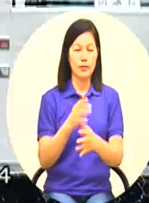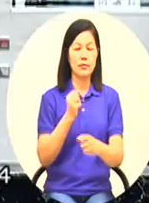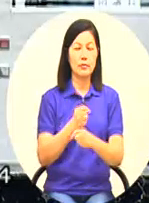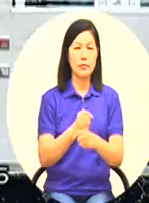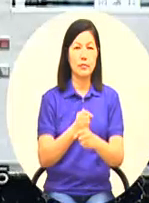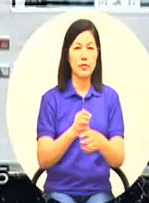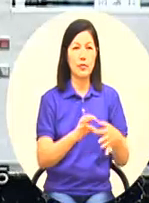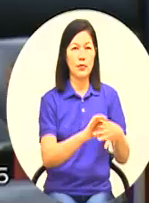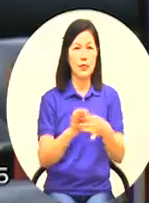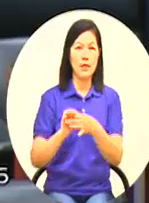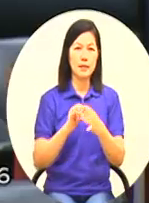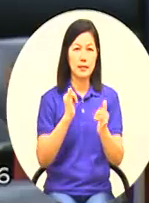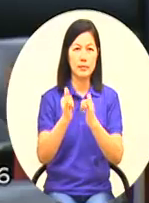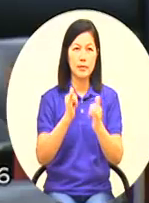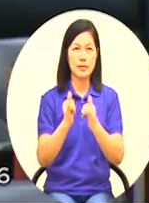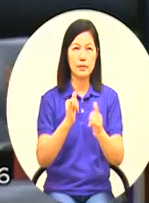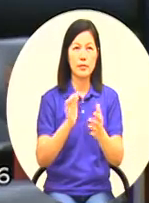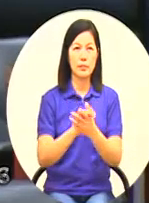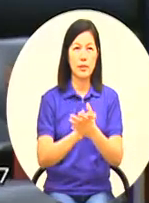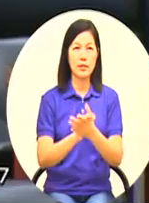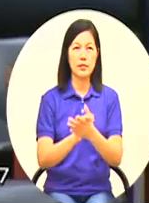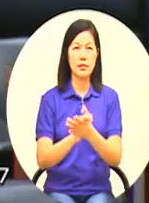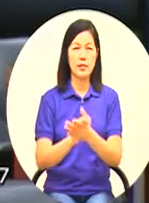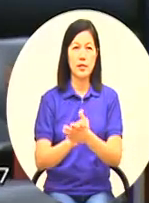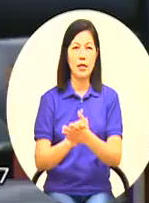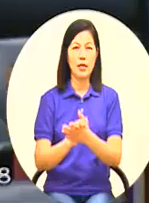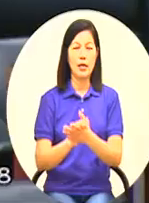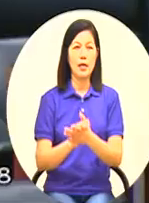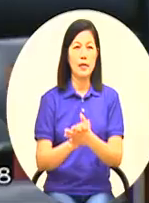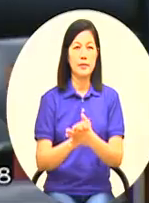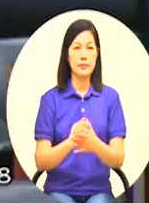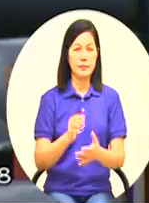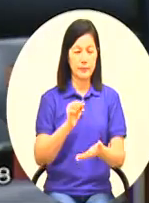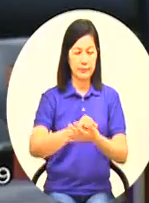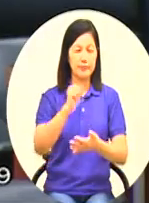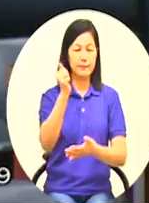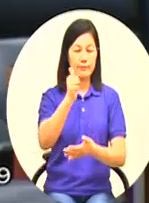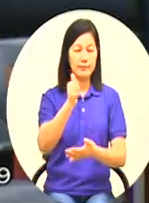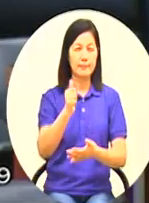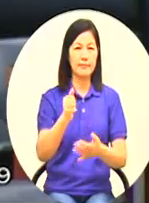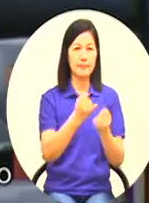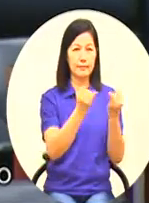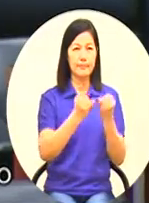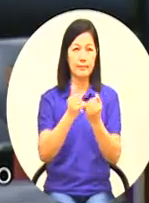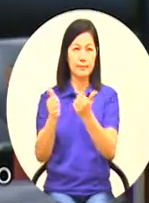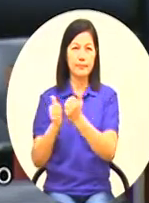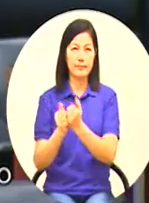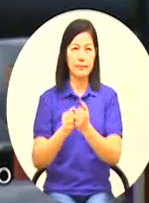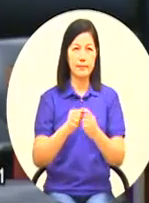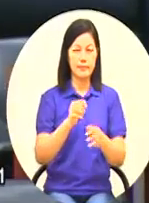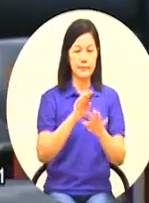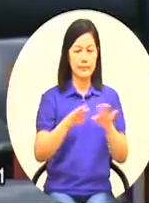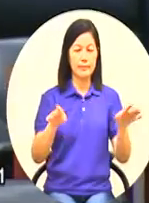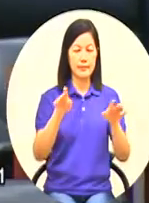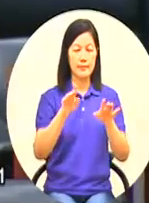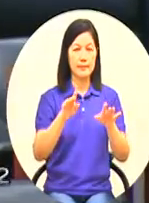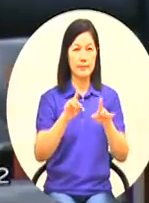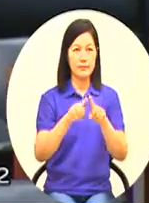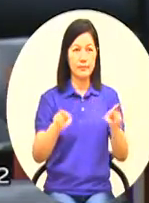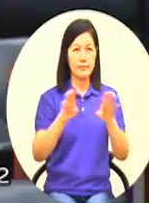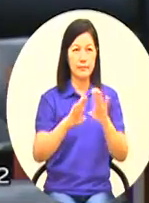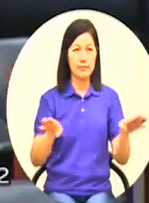有市民朋友，还有我们的记者媒体小姐先生，大家平安大家好。本席陈翠